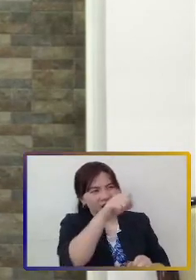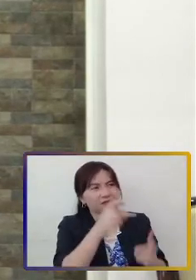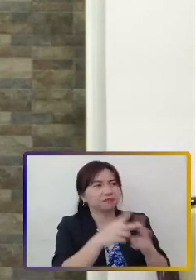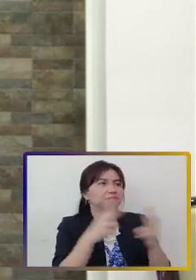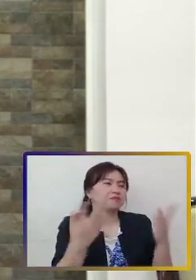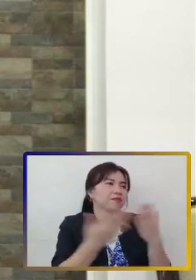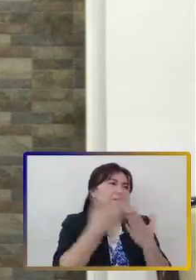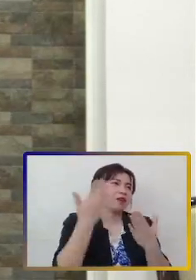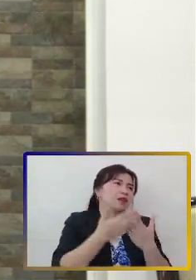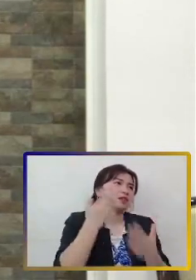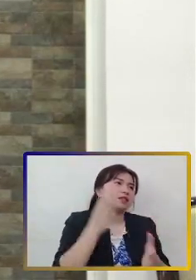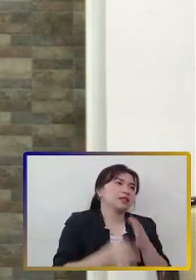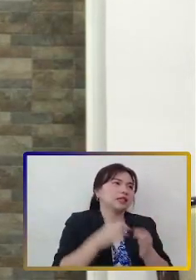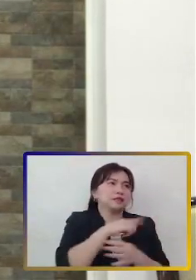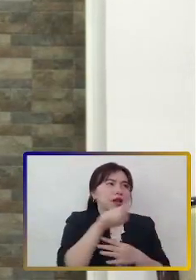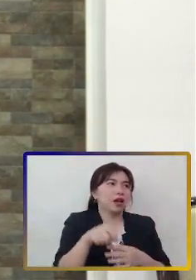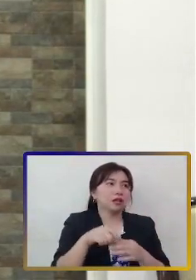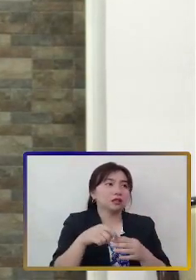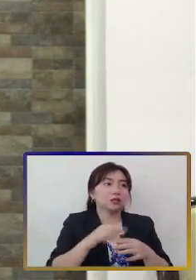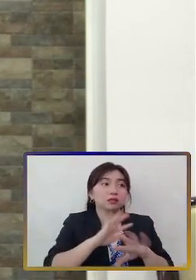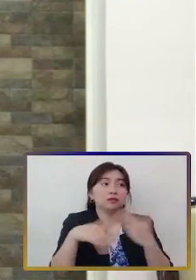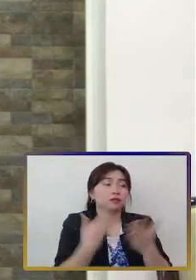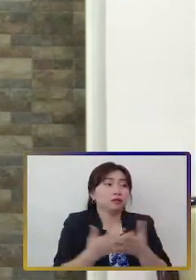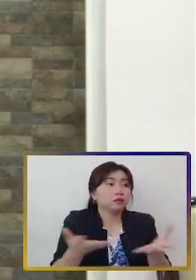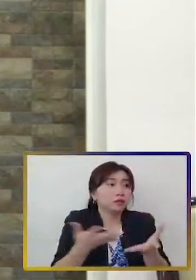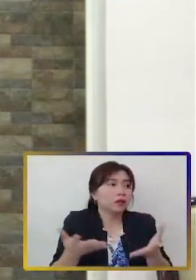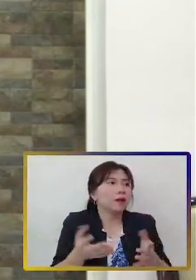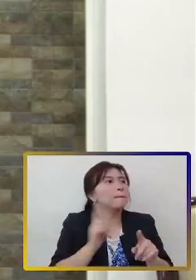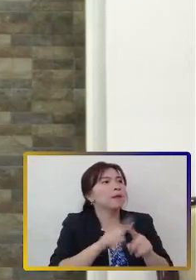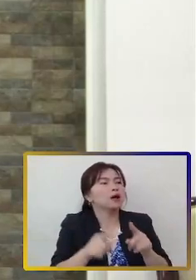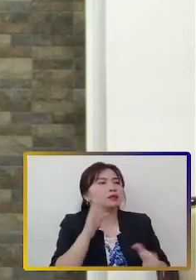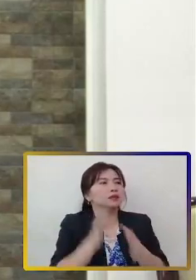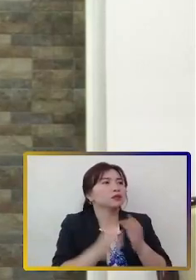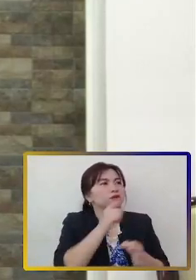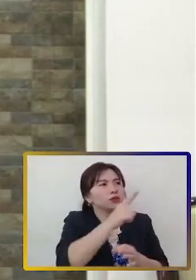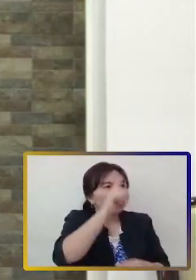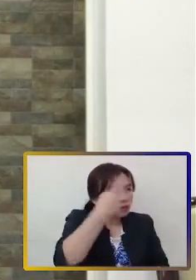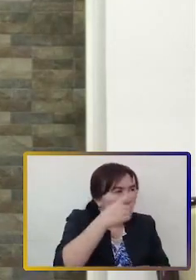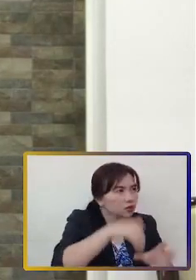Nandidito tayo lahat Paano pag kayo lang sa trabaho